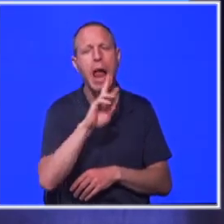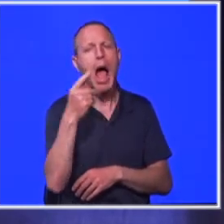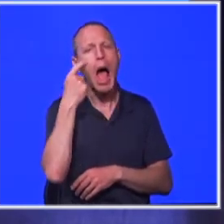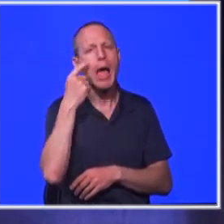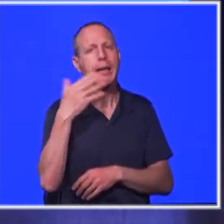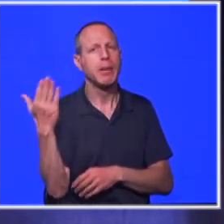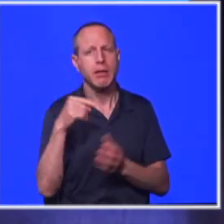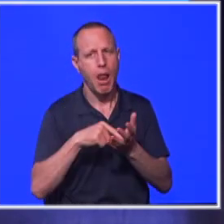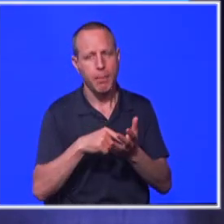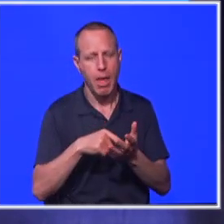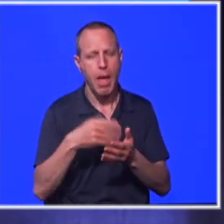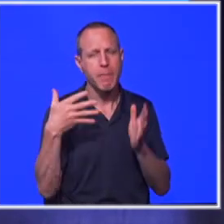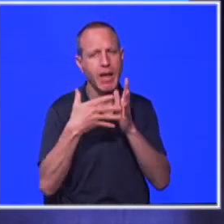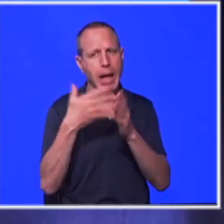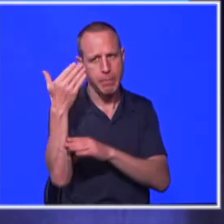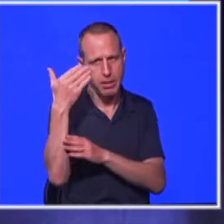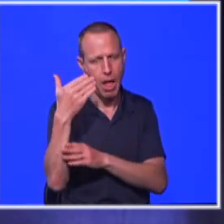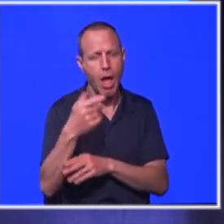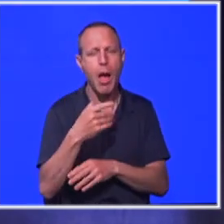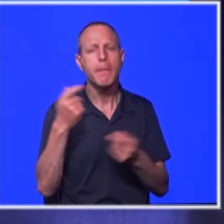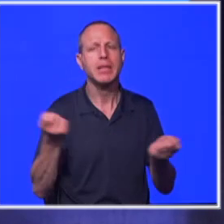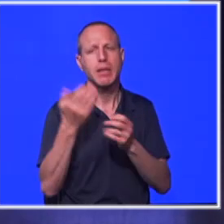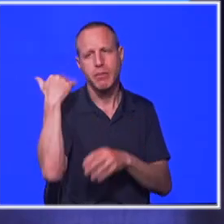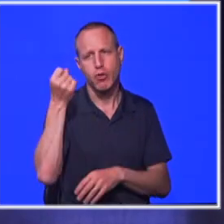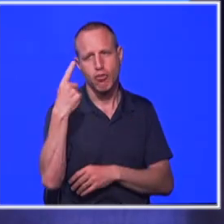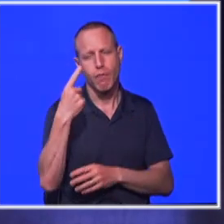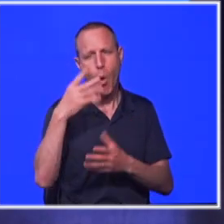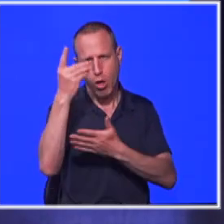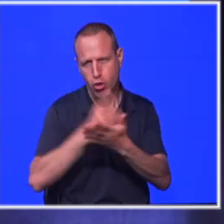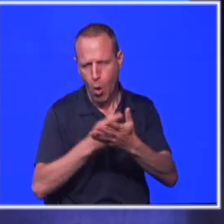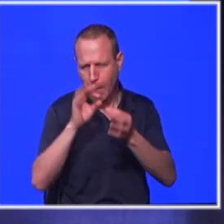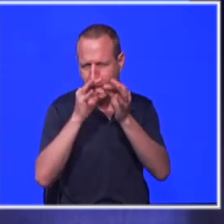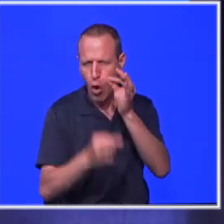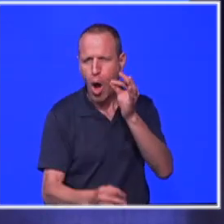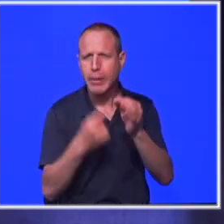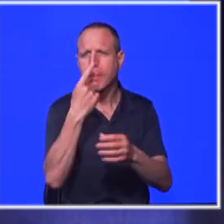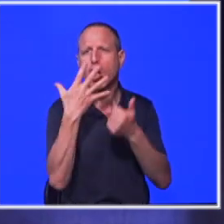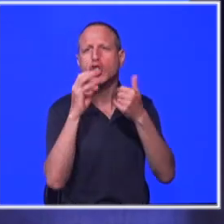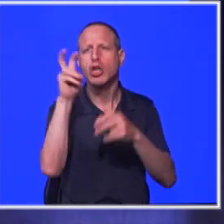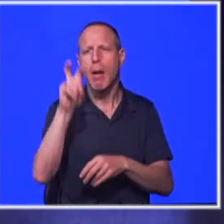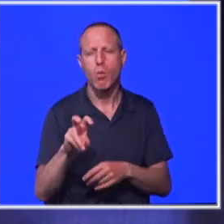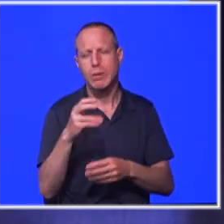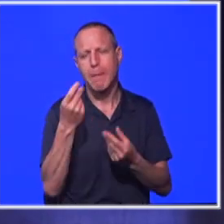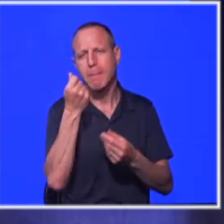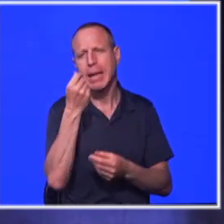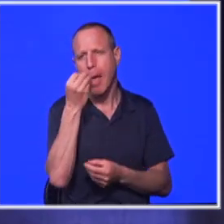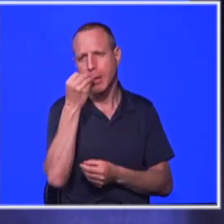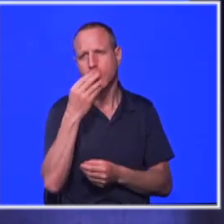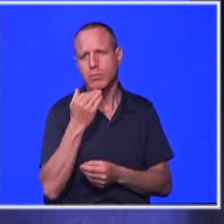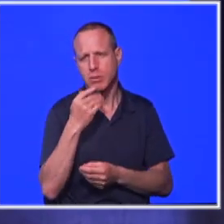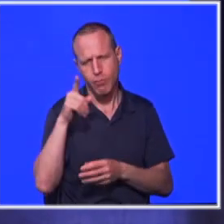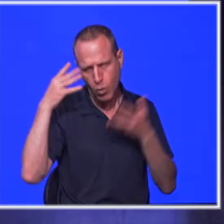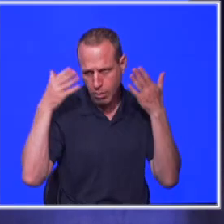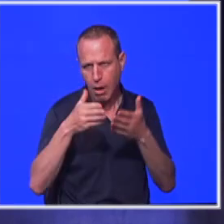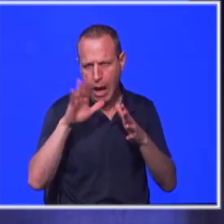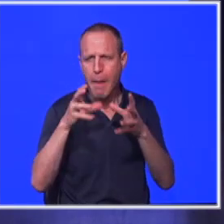למה? כי מבקר המדינה פרסם בשבוע שעבר דוח מפורט של 160 עמודים על מחירי המזון בישראל. והוא